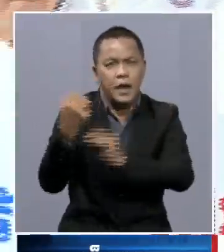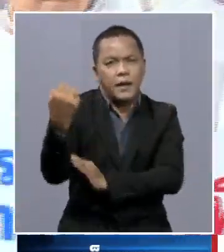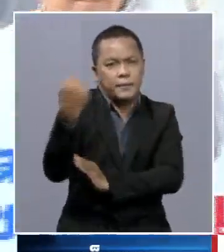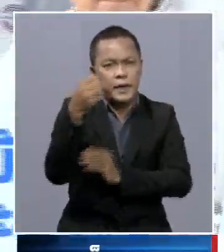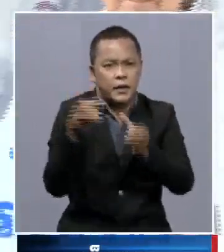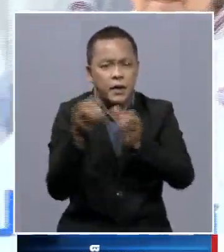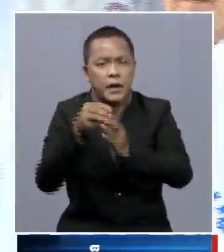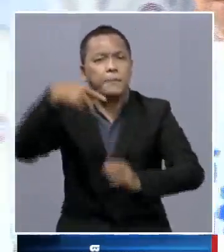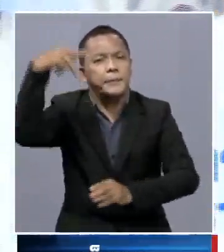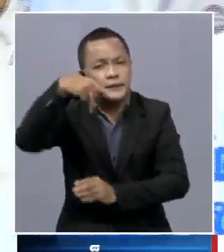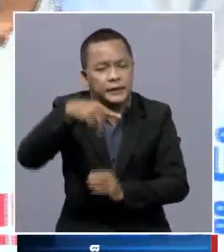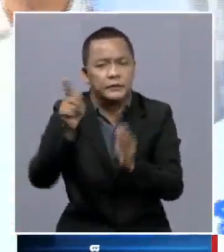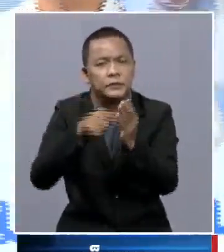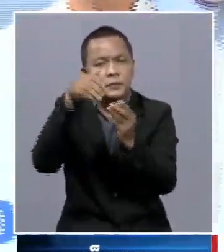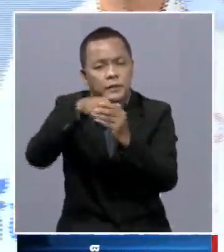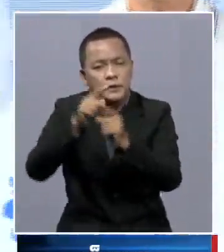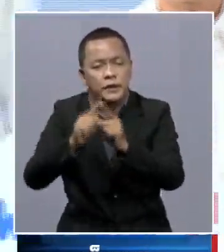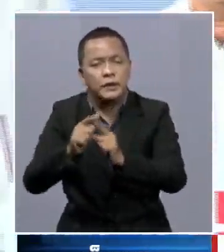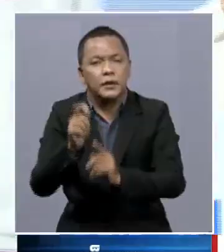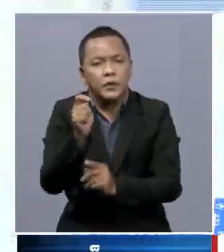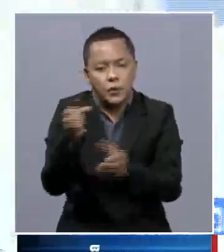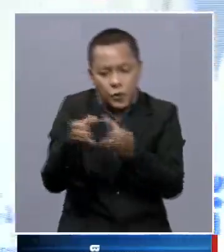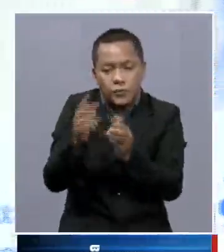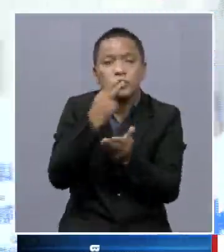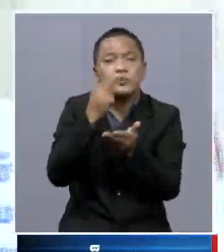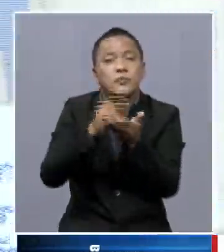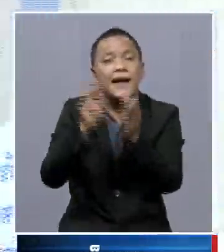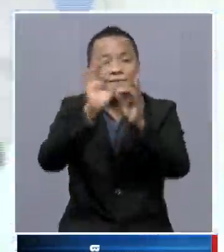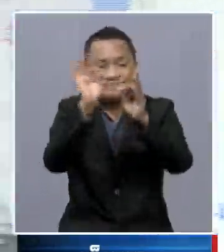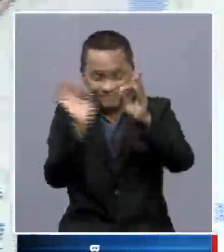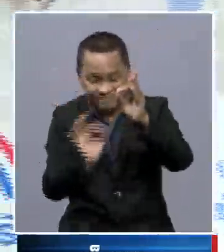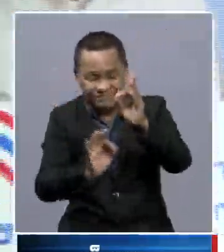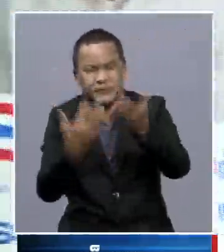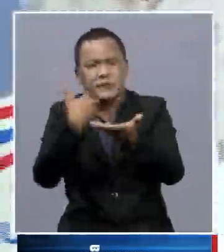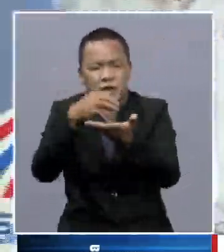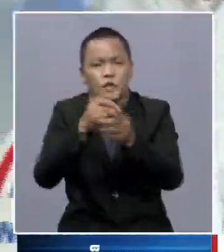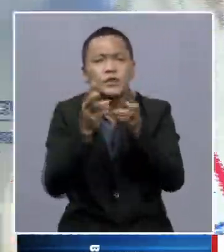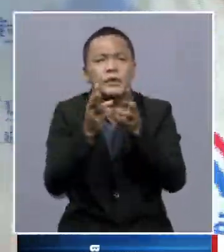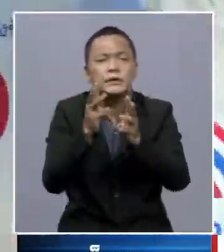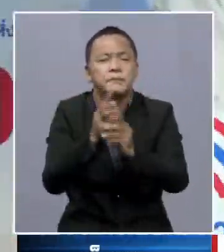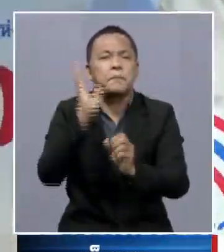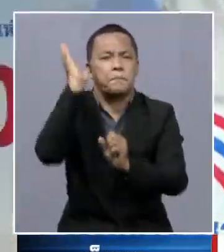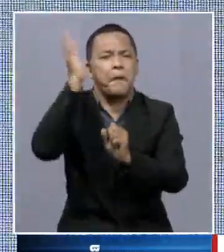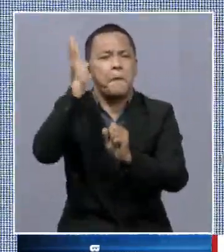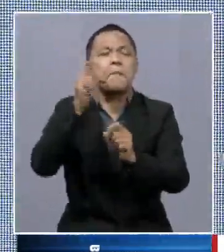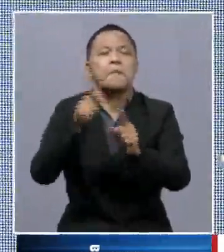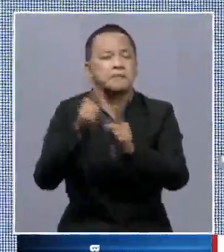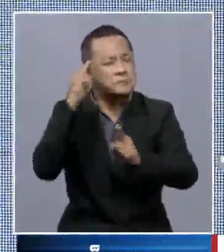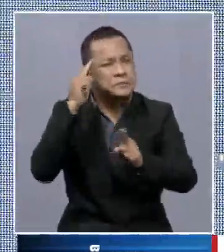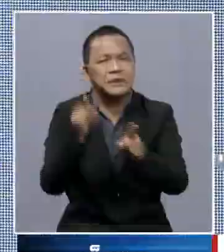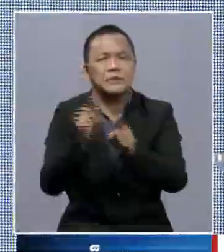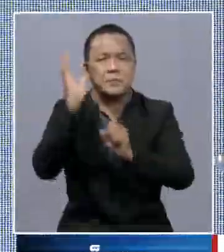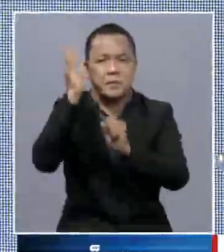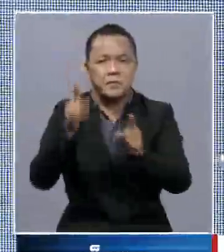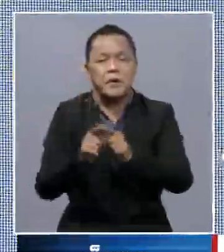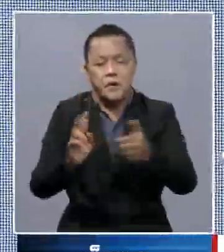นาดนิยม อำนดพิเศษประชาทิประตาย หอแแต่อิลิตที่ปากฏในจดหมายเปิดใของบกป้อมนี่คอกลยุตหาเสียง ชั้นเดียวเชิงเดี